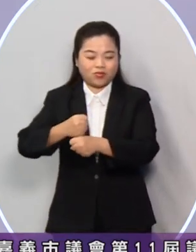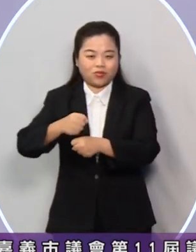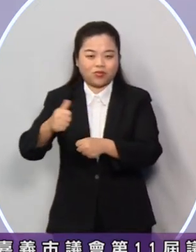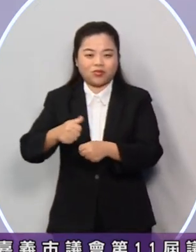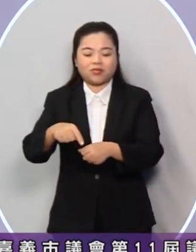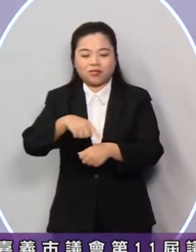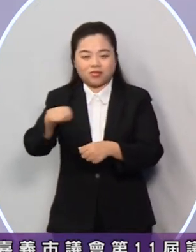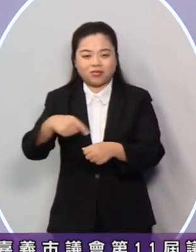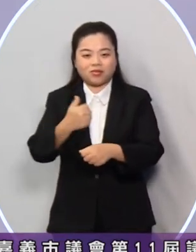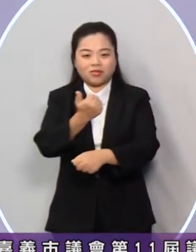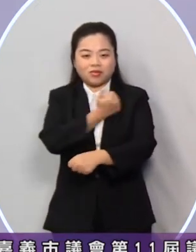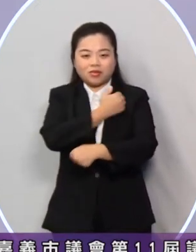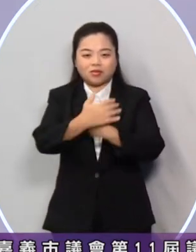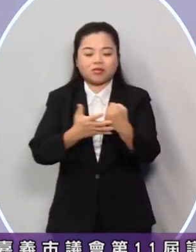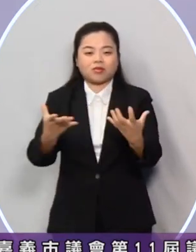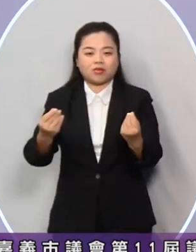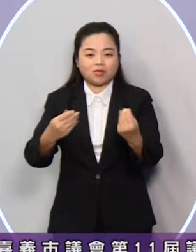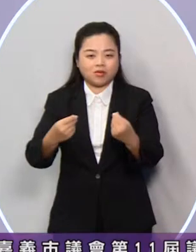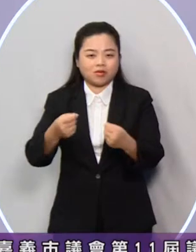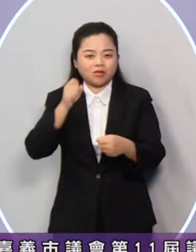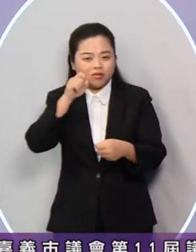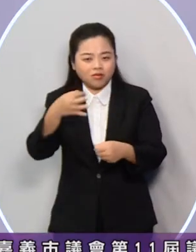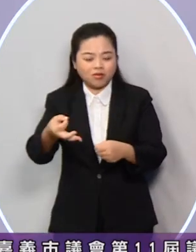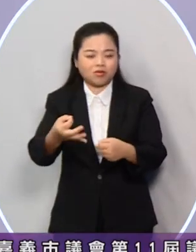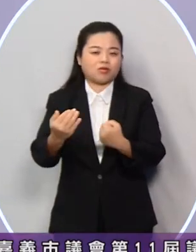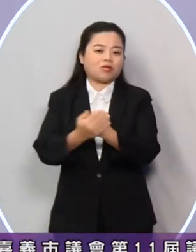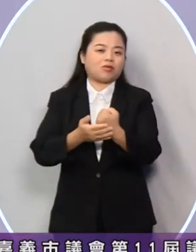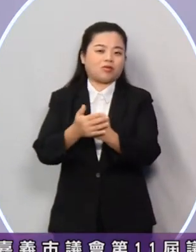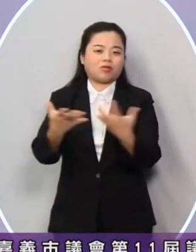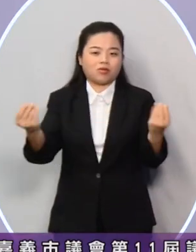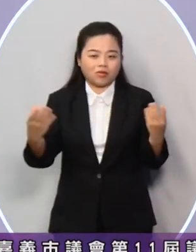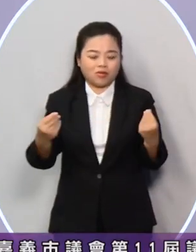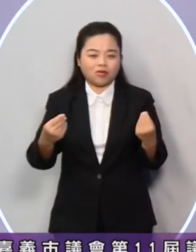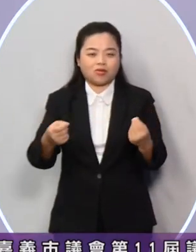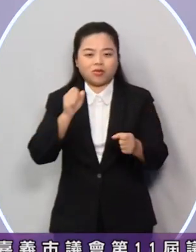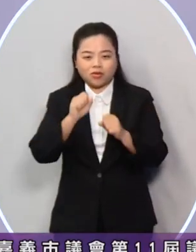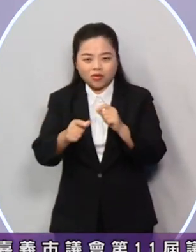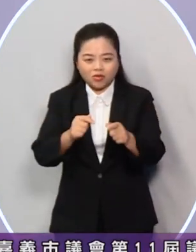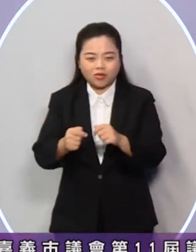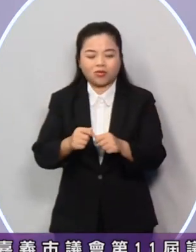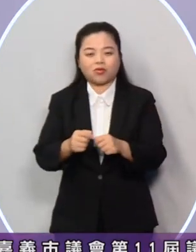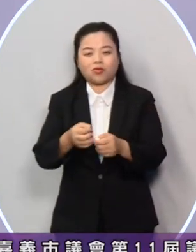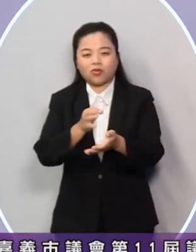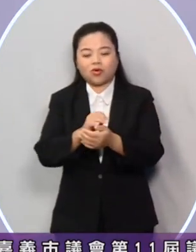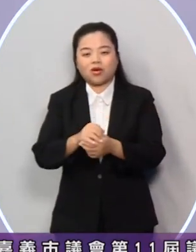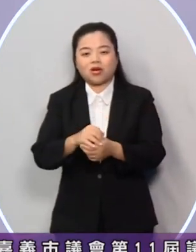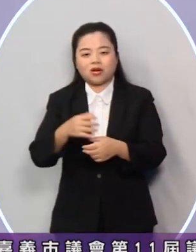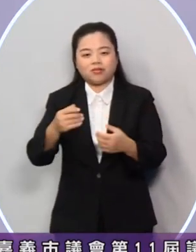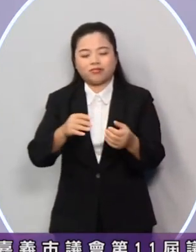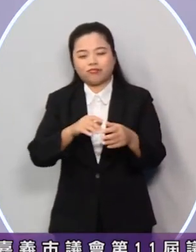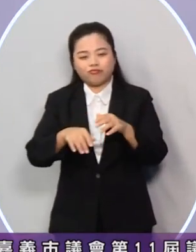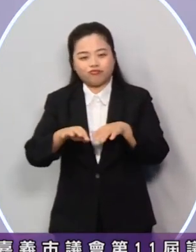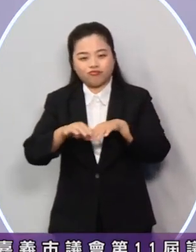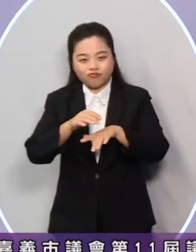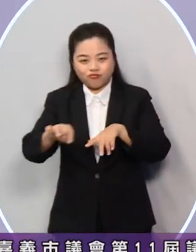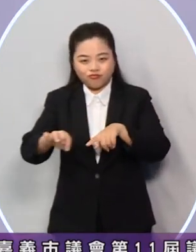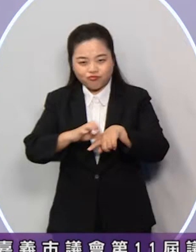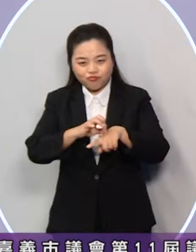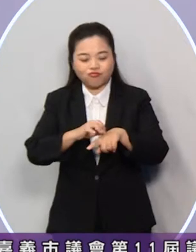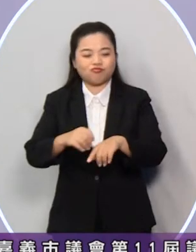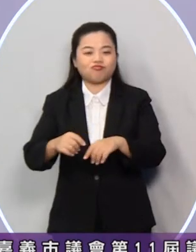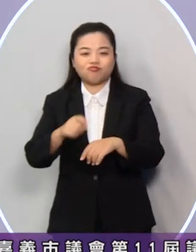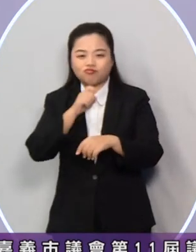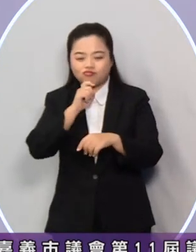保的劳工，工作环境和薪资都没办法受到保障，而消费者也无法进行安全的性行为，容易感染性